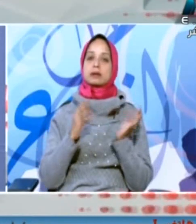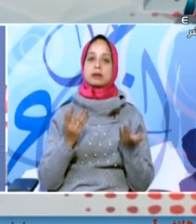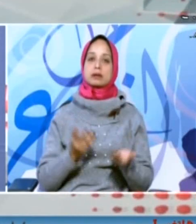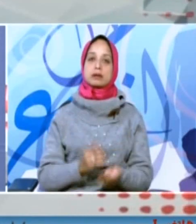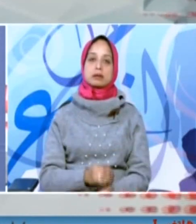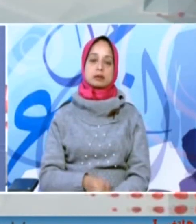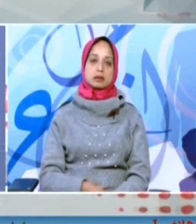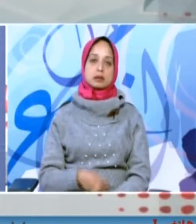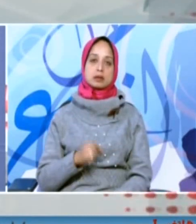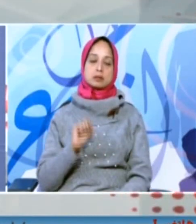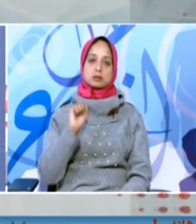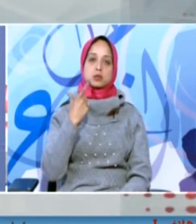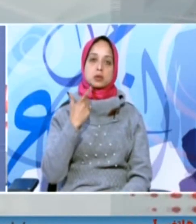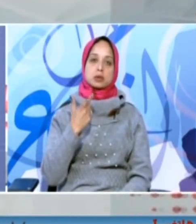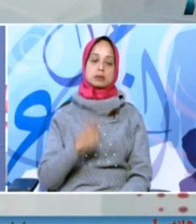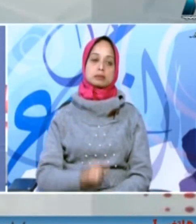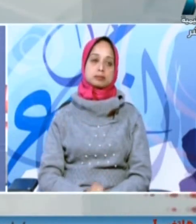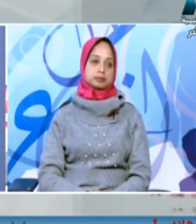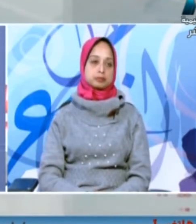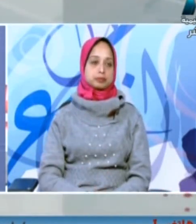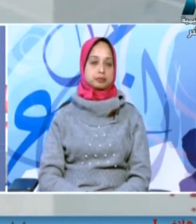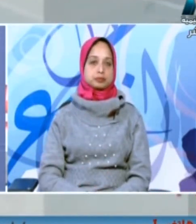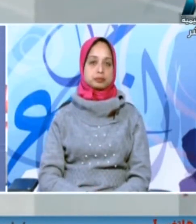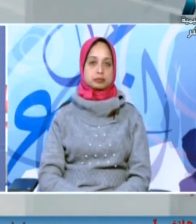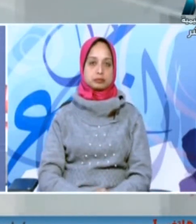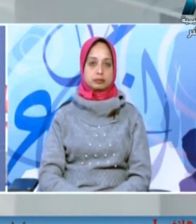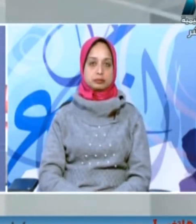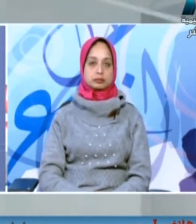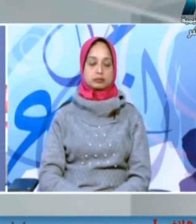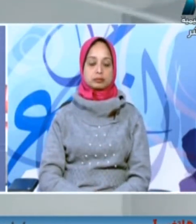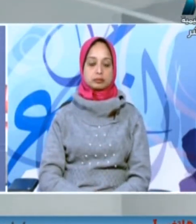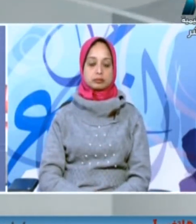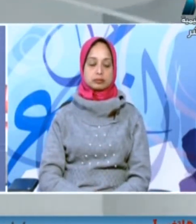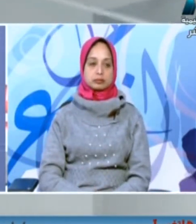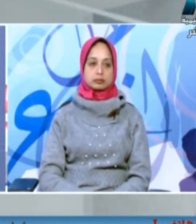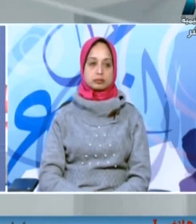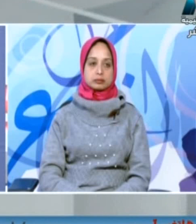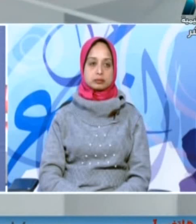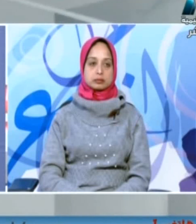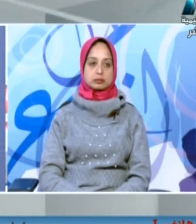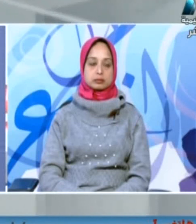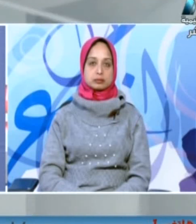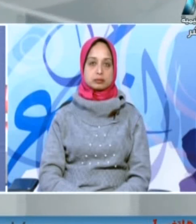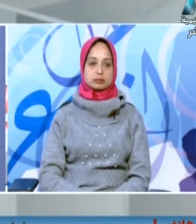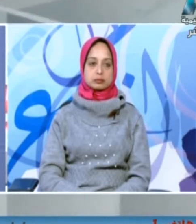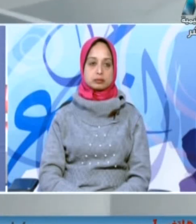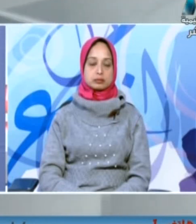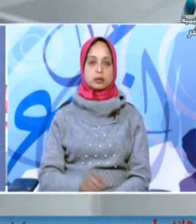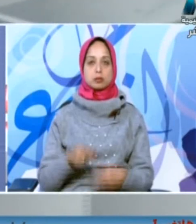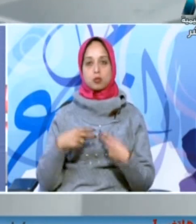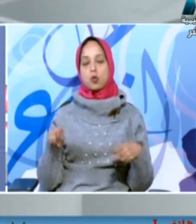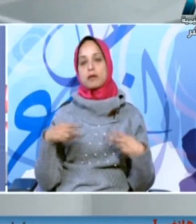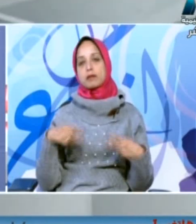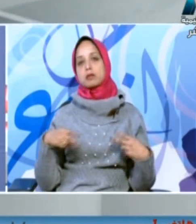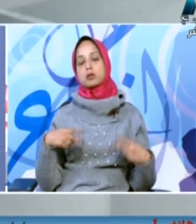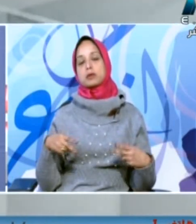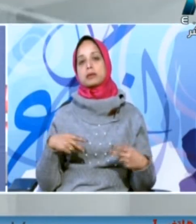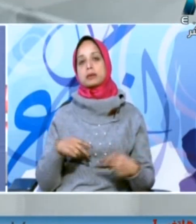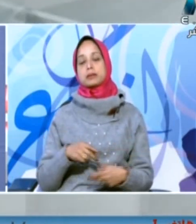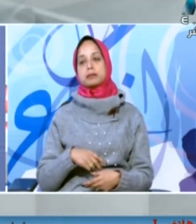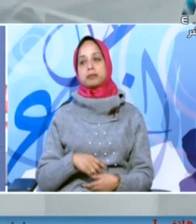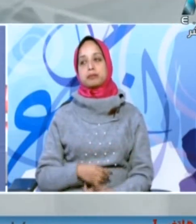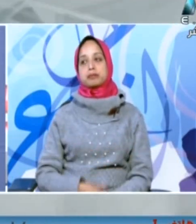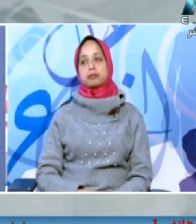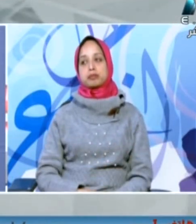يلا، هات لي عنوان الفصل الثالث. ماشي يا حضرتك. يلا بسرعه عنوان